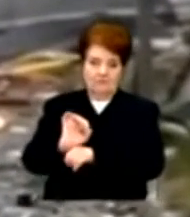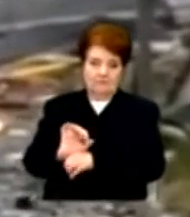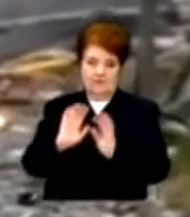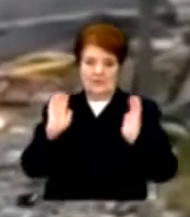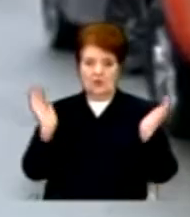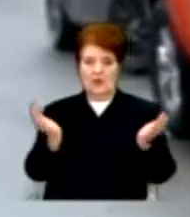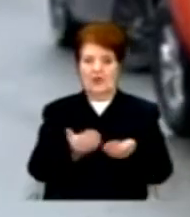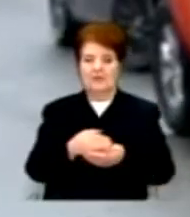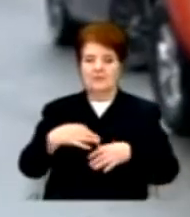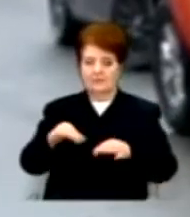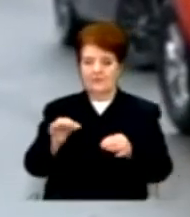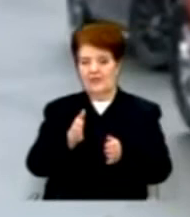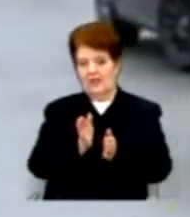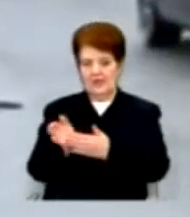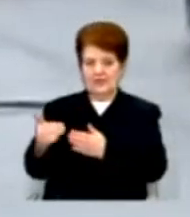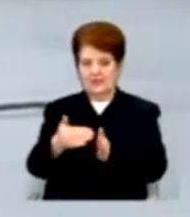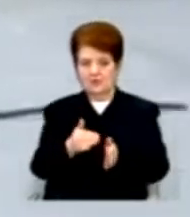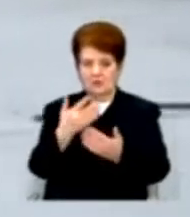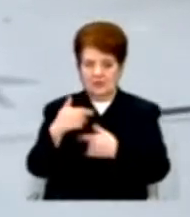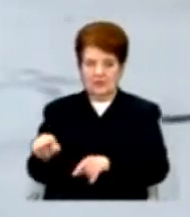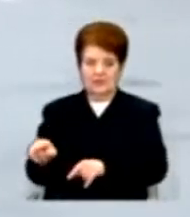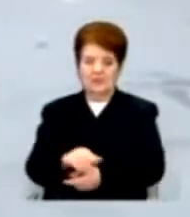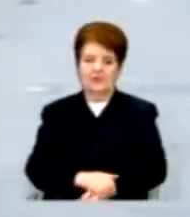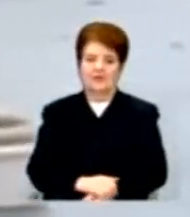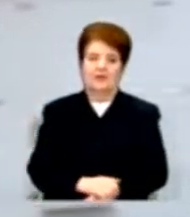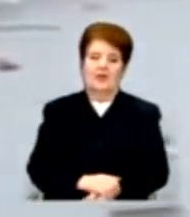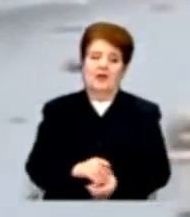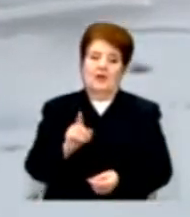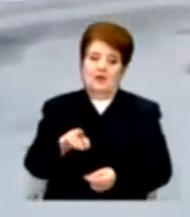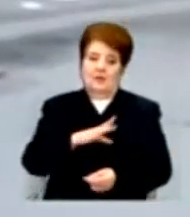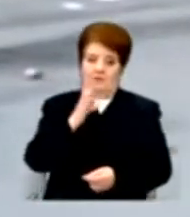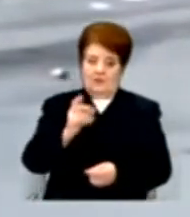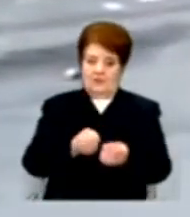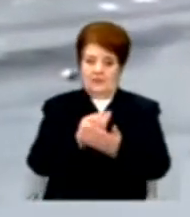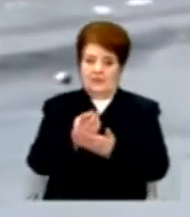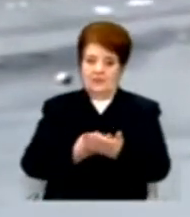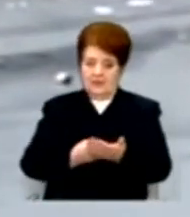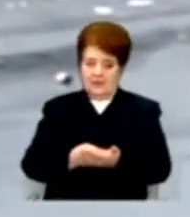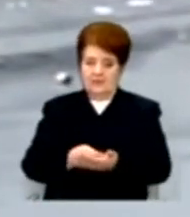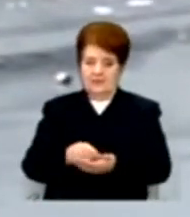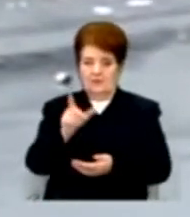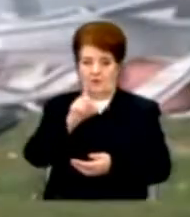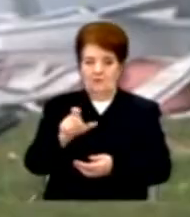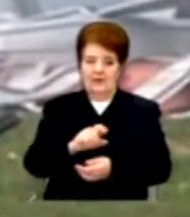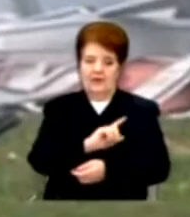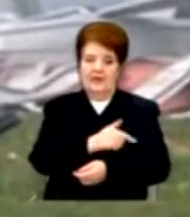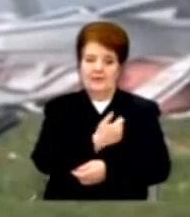izolată, iar traficul rutier a fost redirecționat pe rute alternative. Răniți au fost internați în spitalele din regiune.